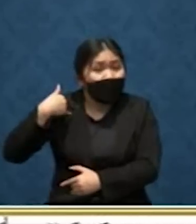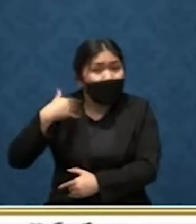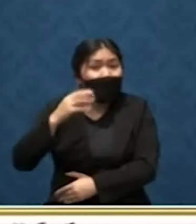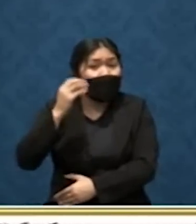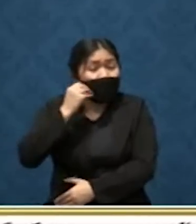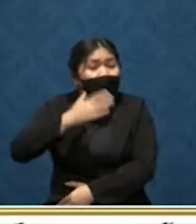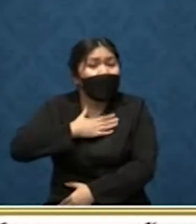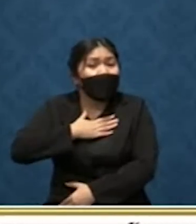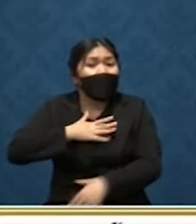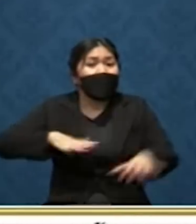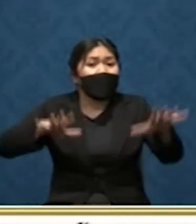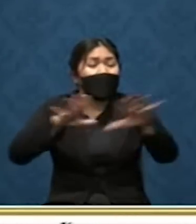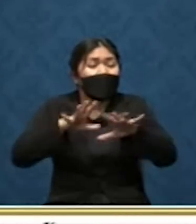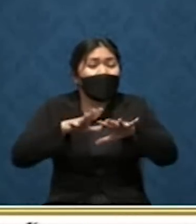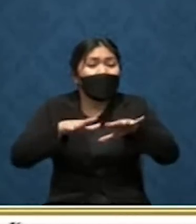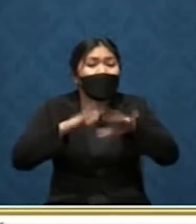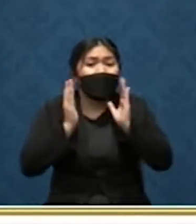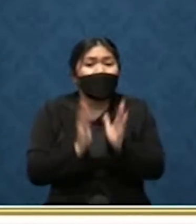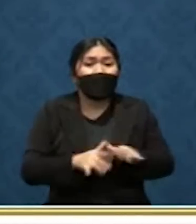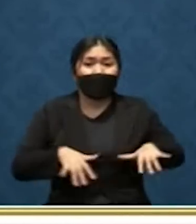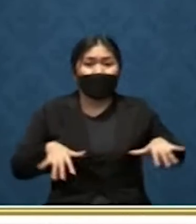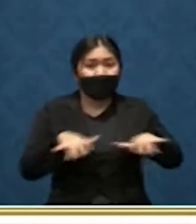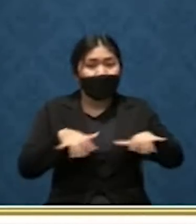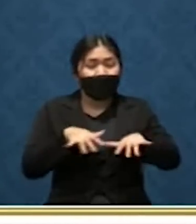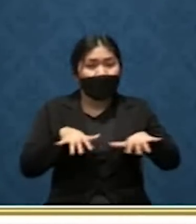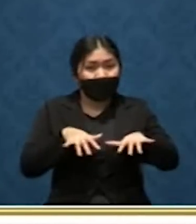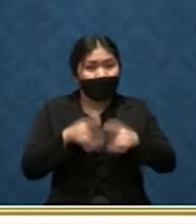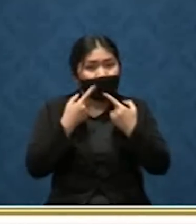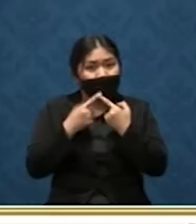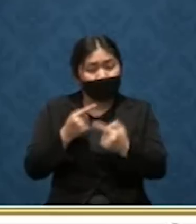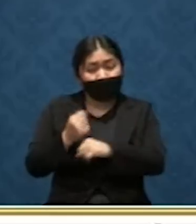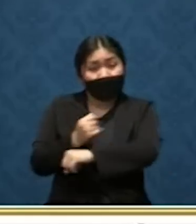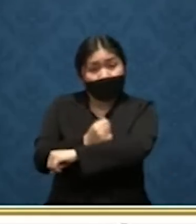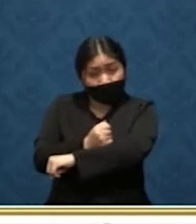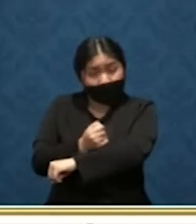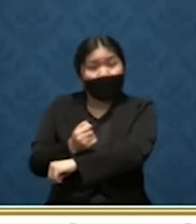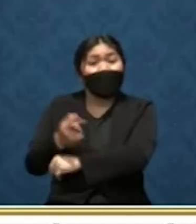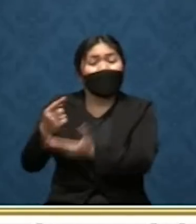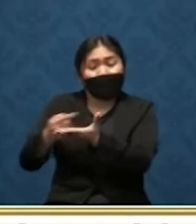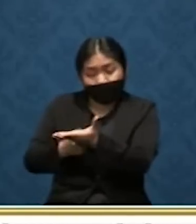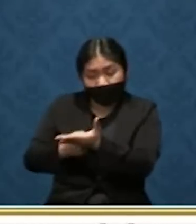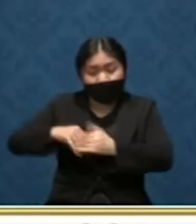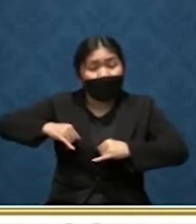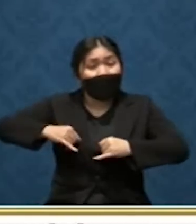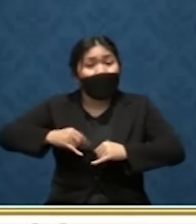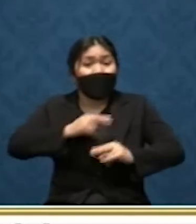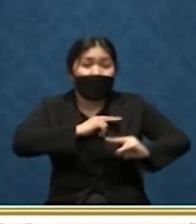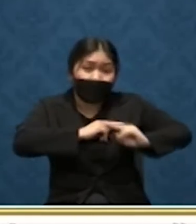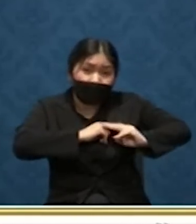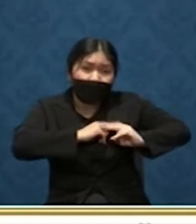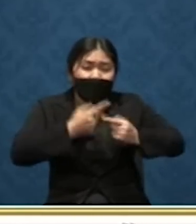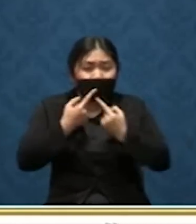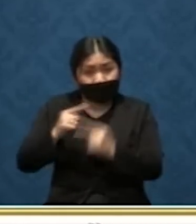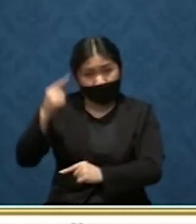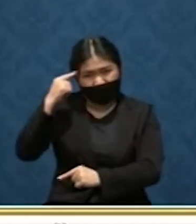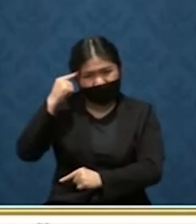อวเป็สามัชนส่นกับนายผลจิๆ ก็คือแค่จ้างเป็ที่ปรึกษาส่นตัวเทคนิของนายคนนี้ค